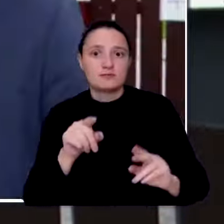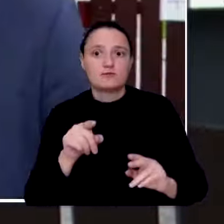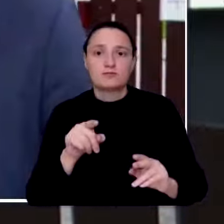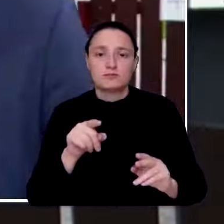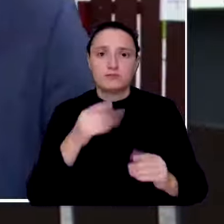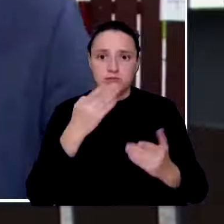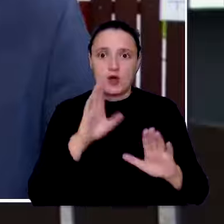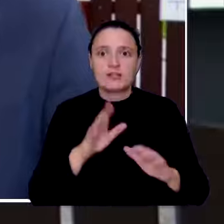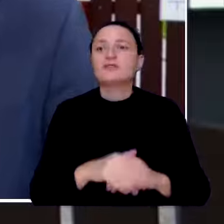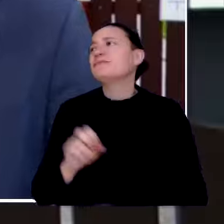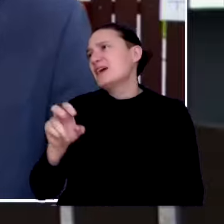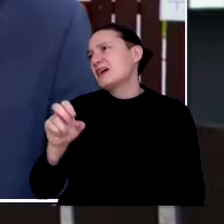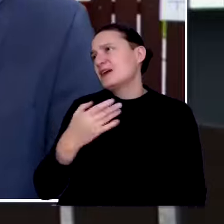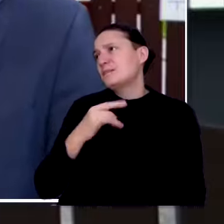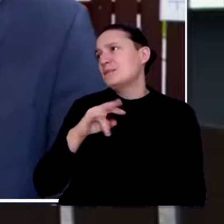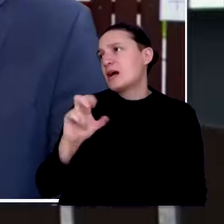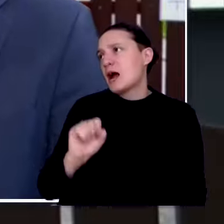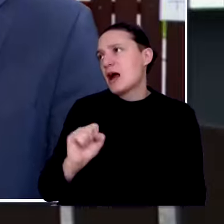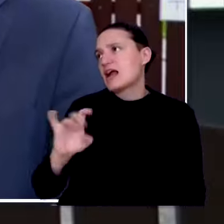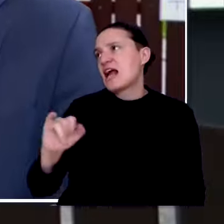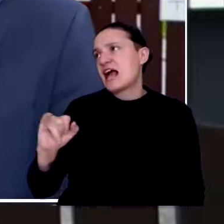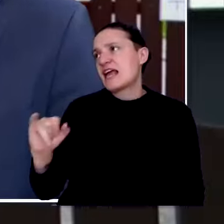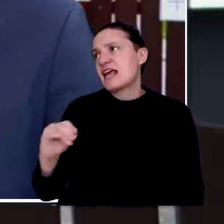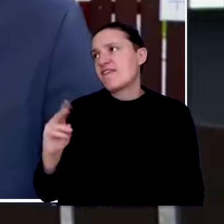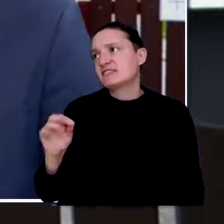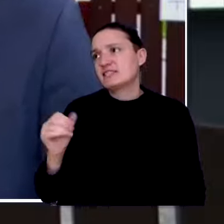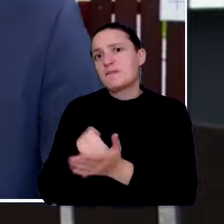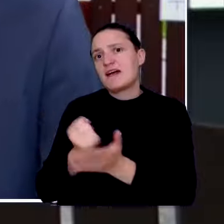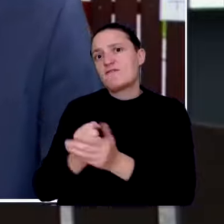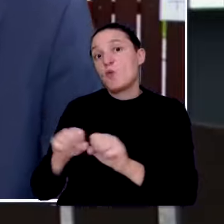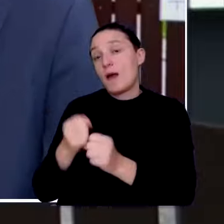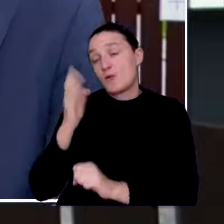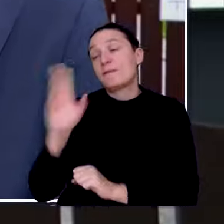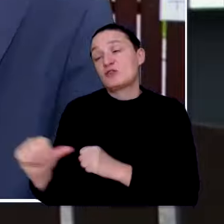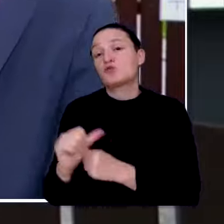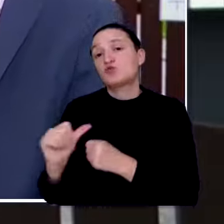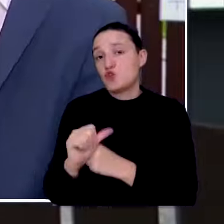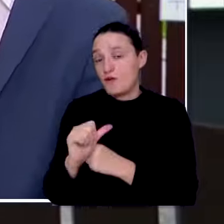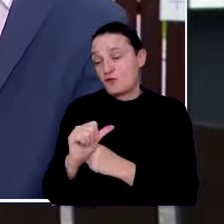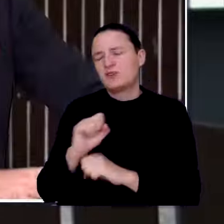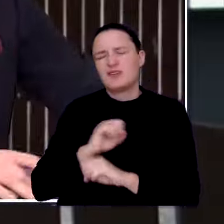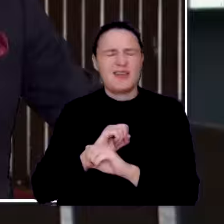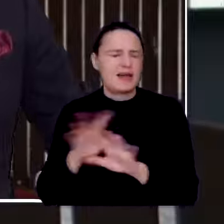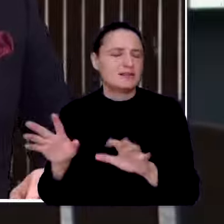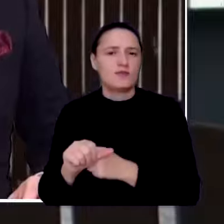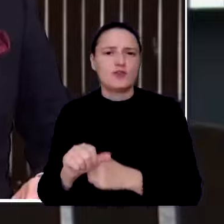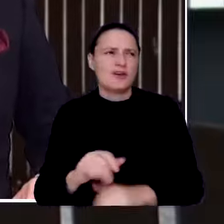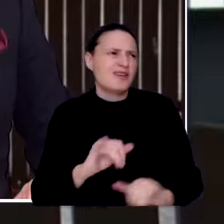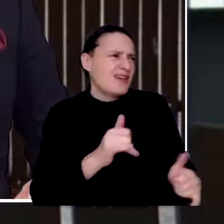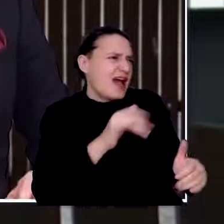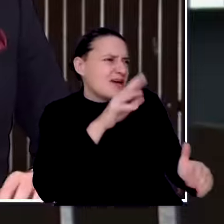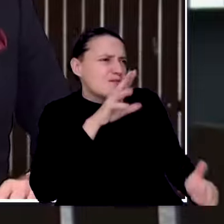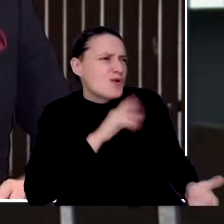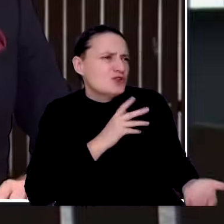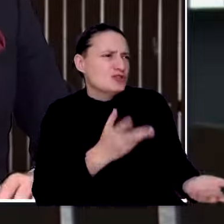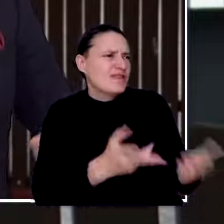Kinga właśnie Gajewska łamią prawo i będą na to dowody, proszę Państwa, jasne i klarowne. Ale jak to jest możliwe?